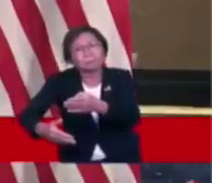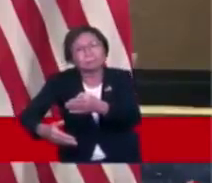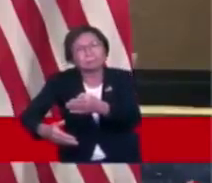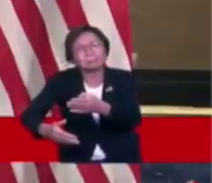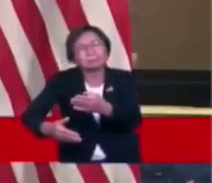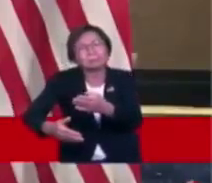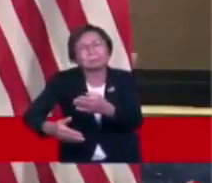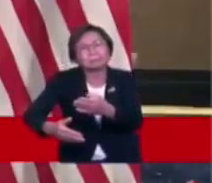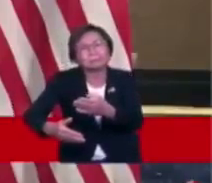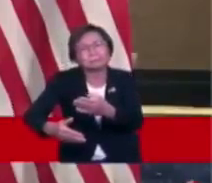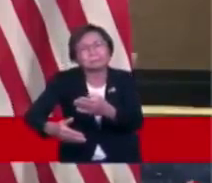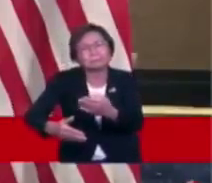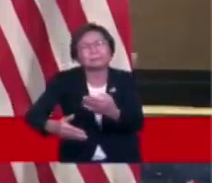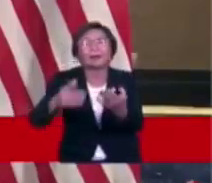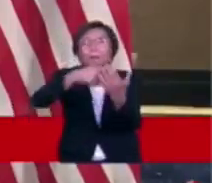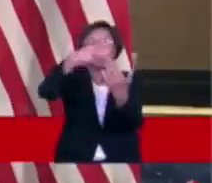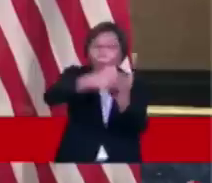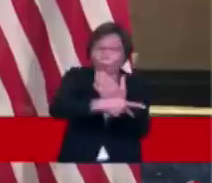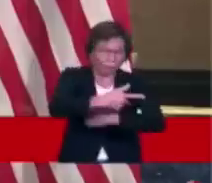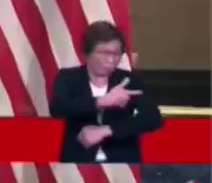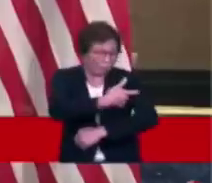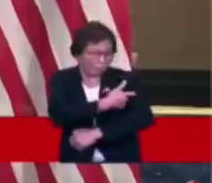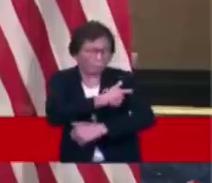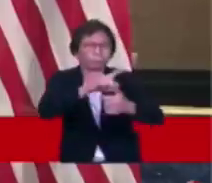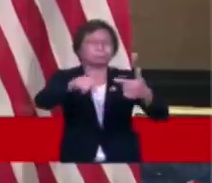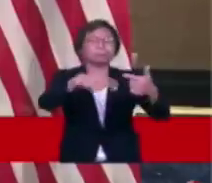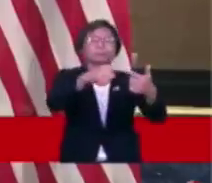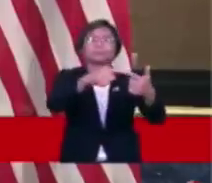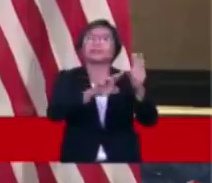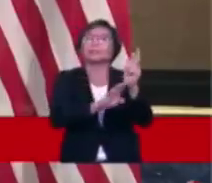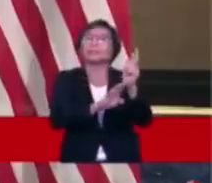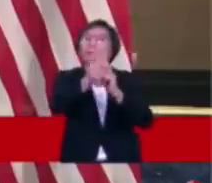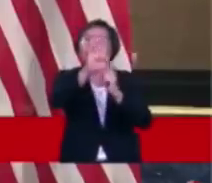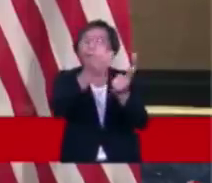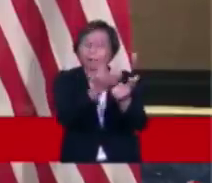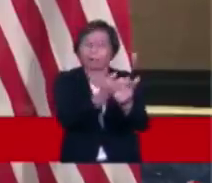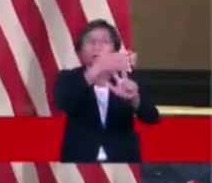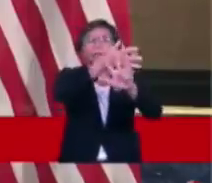program vaksinasi dan pemulihan ekonomi